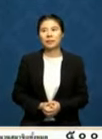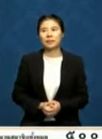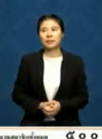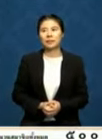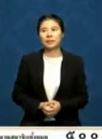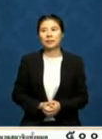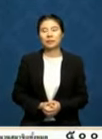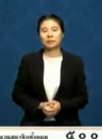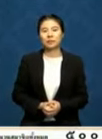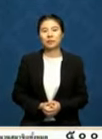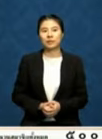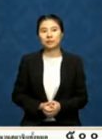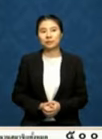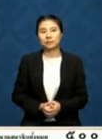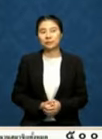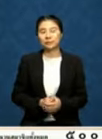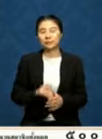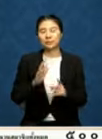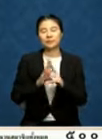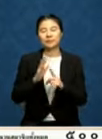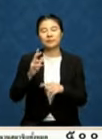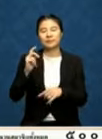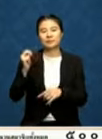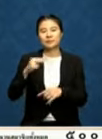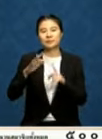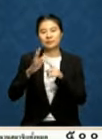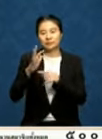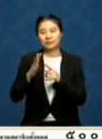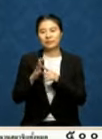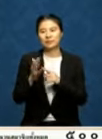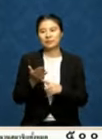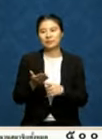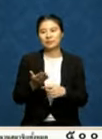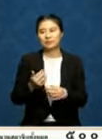ต่อไปขอเชิญคุณเท่าพิภพลิมจิตกรครับ